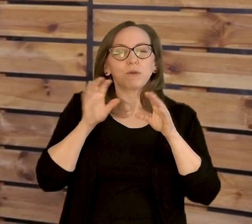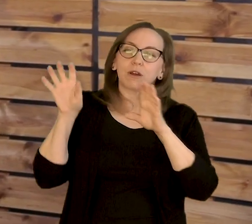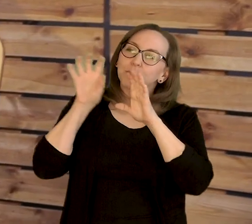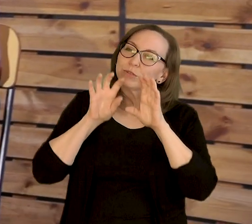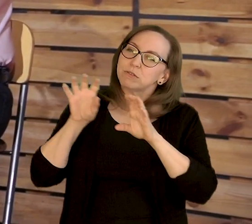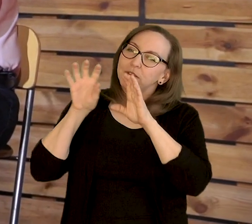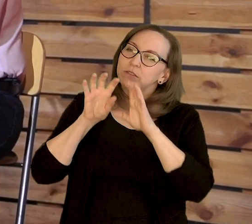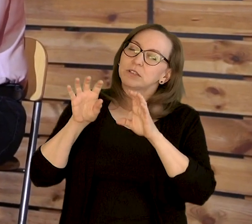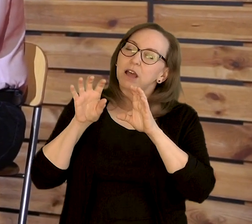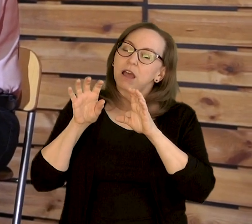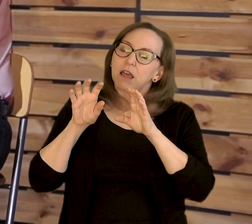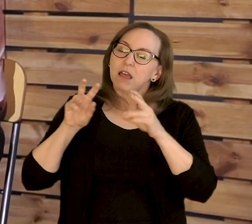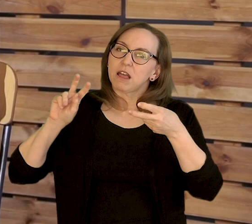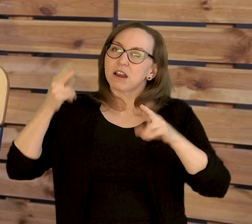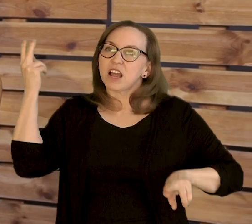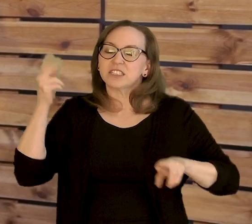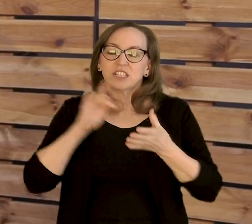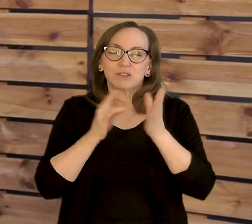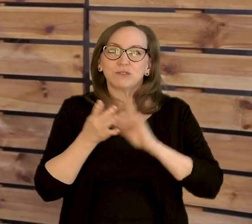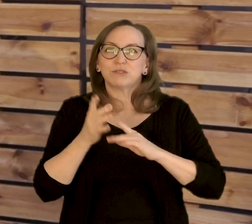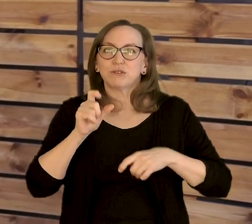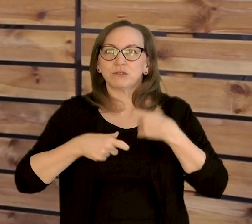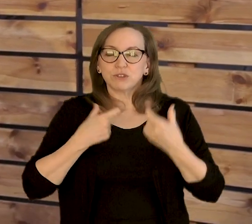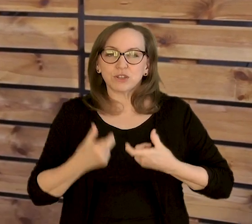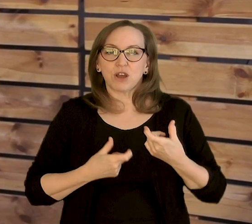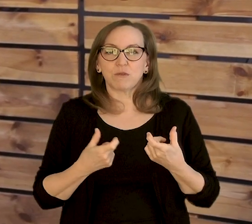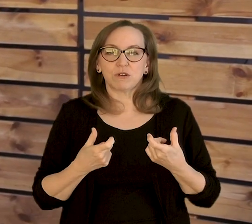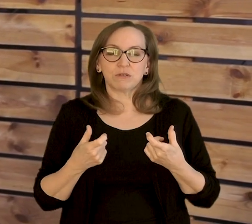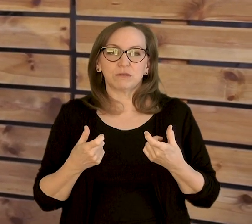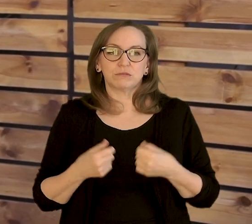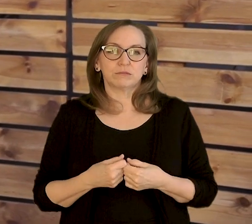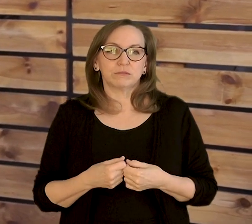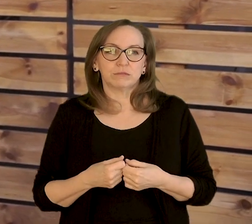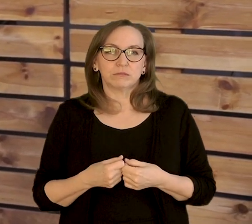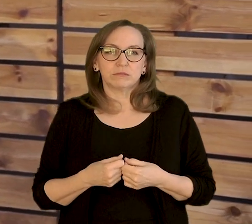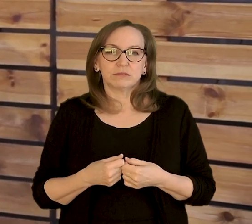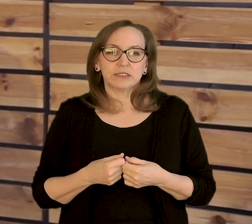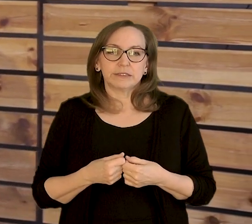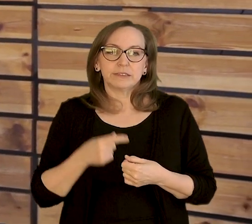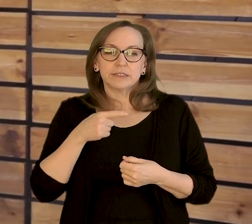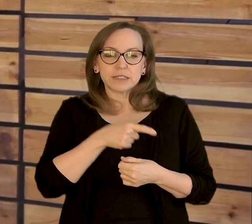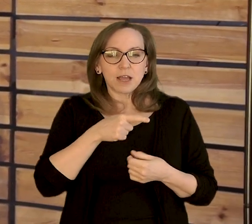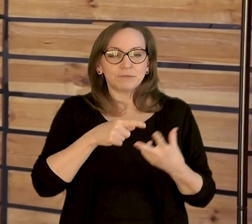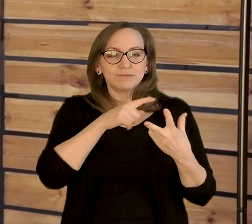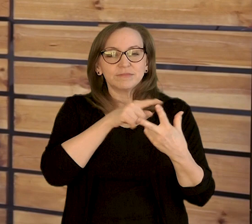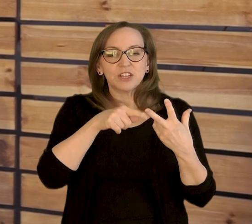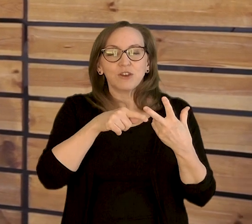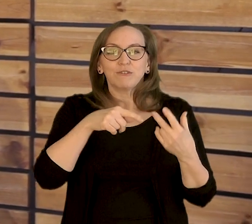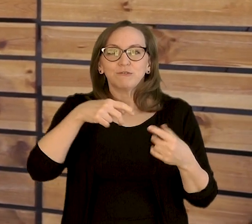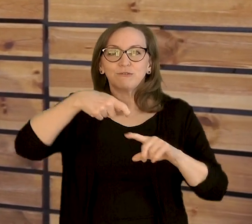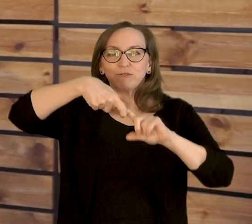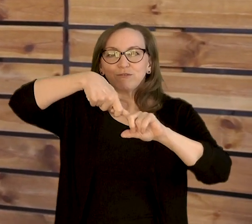reakcji Jezusa na to, co się działo z Nim? Tam, wisząc na krzyżu, to naprawdę niebywałe,